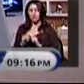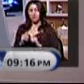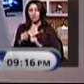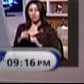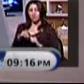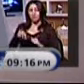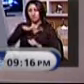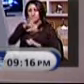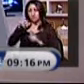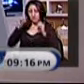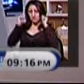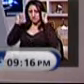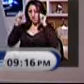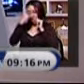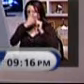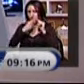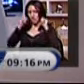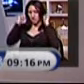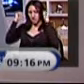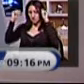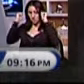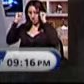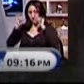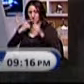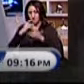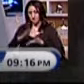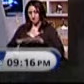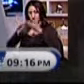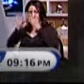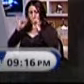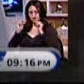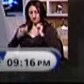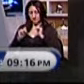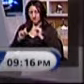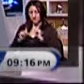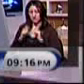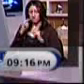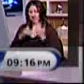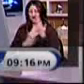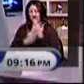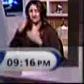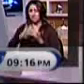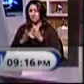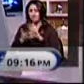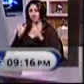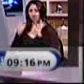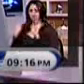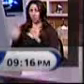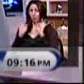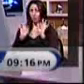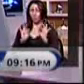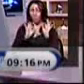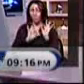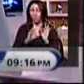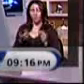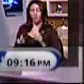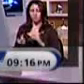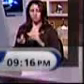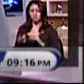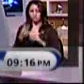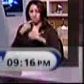الثوريه بتصلح لمصر دلوقتي بعد الثوره؟ اه طبعا، لانه لم يتغير شيء. ايه اللي تغير؟ ايه اللي تغير بعد؟ لازلنا